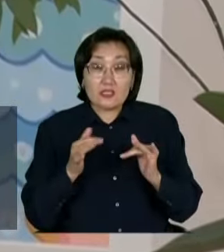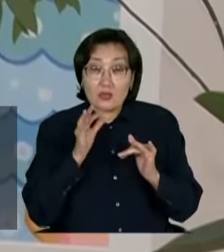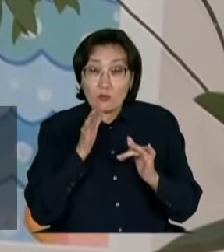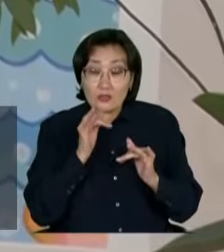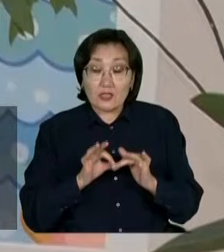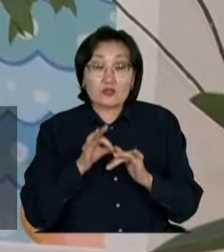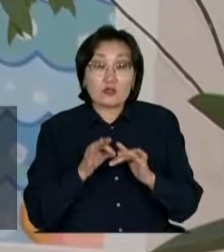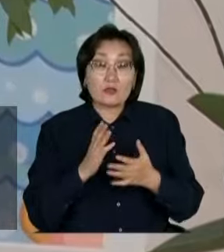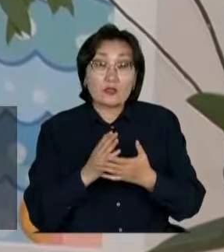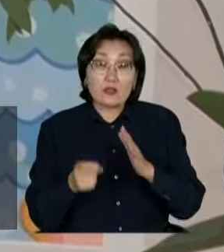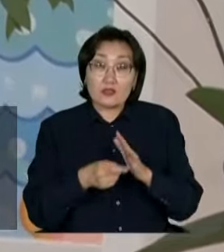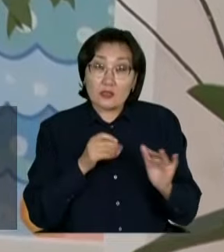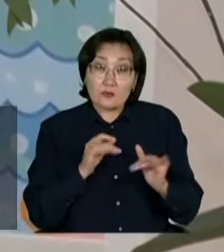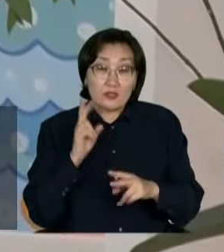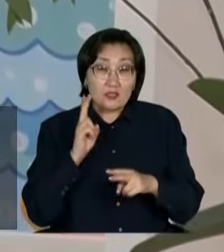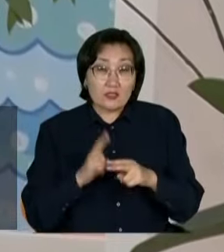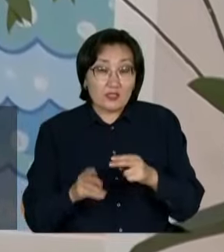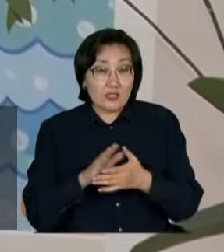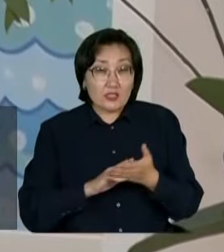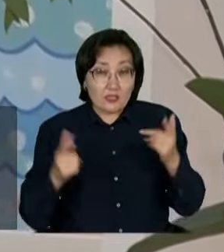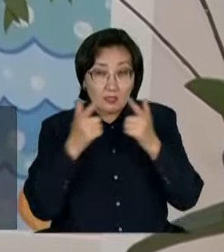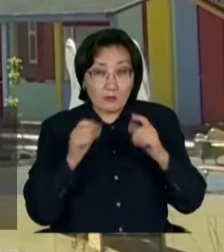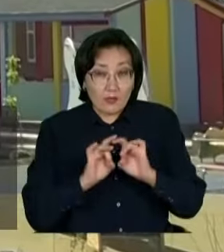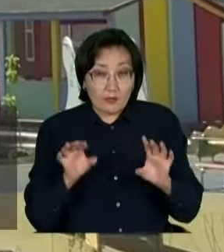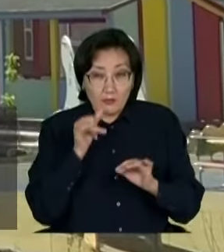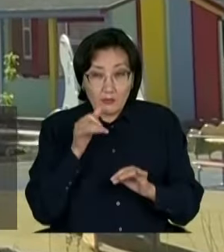жүруде, тергеу амалы аяқталғанша ешқандай ақпарат бере алмаймын.